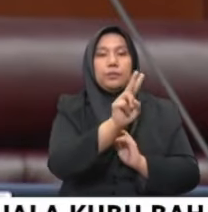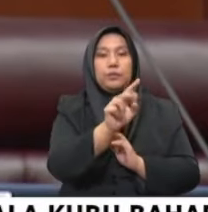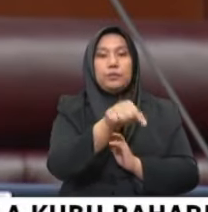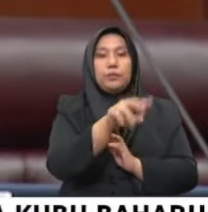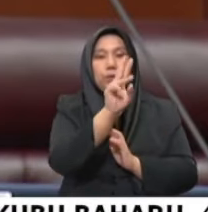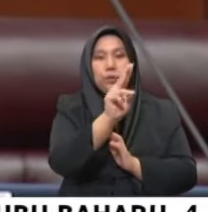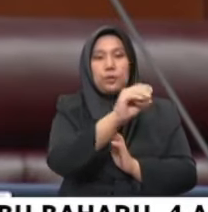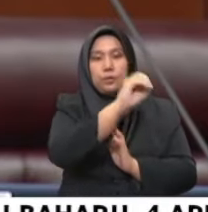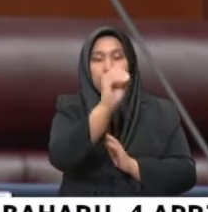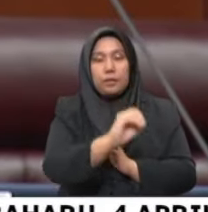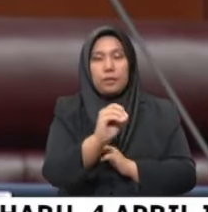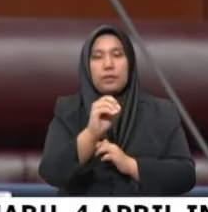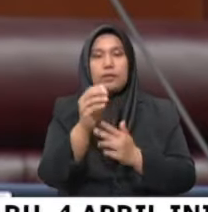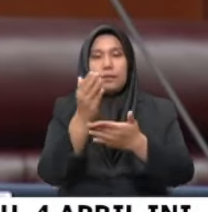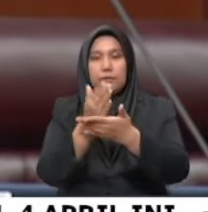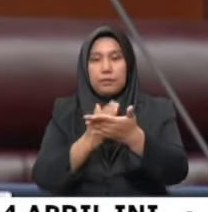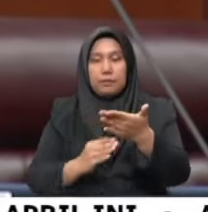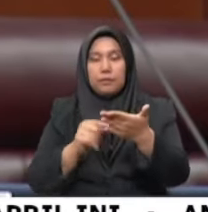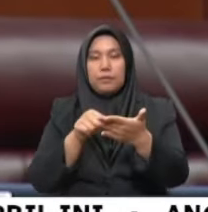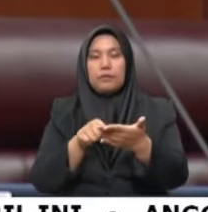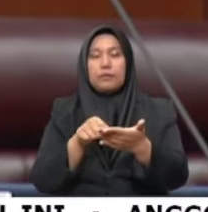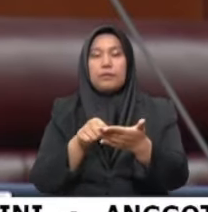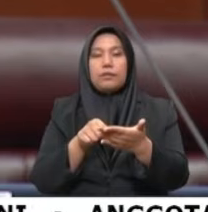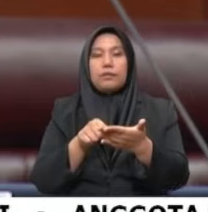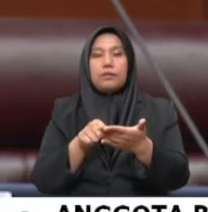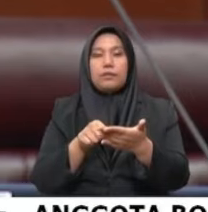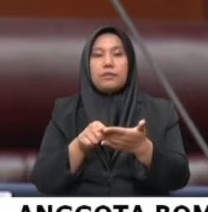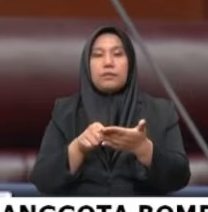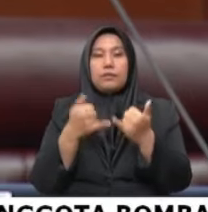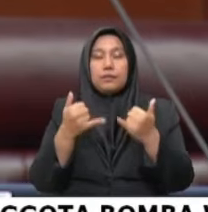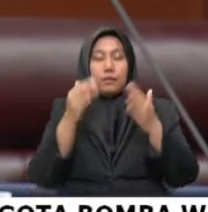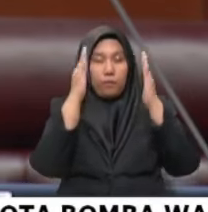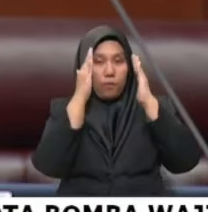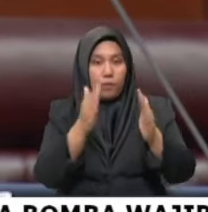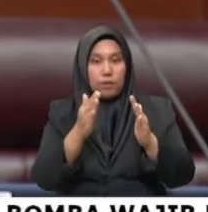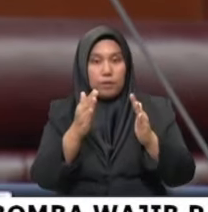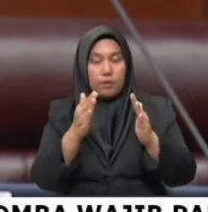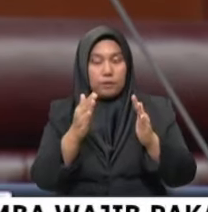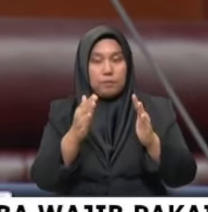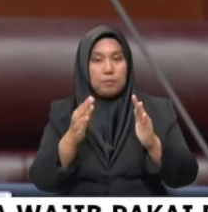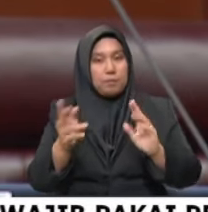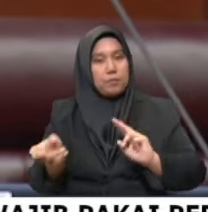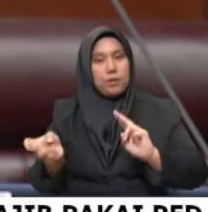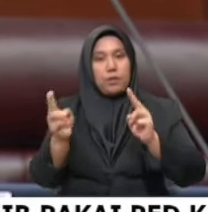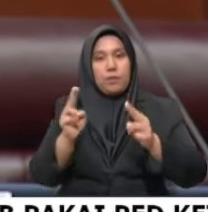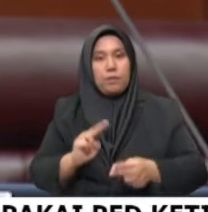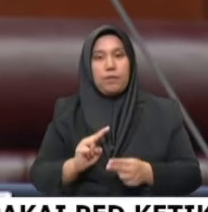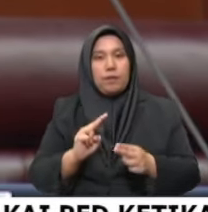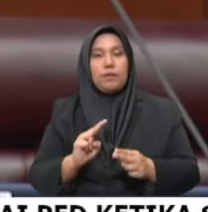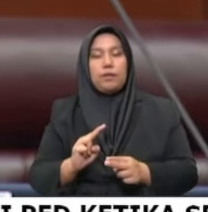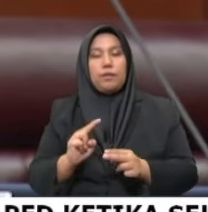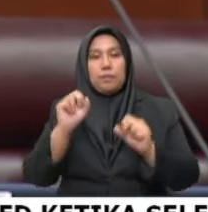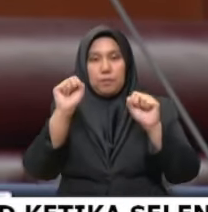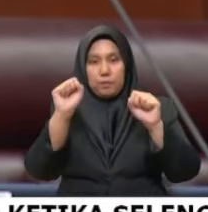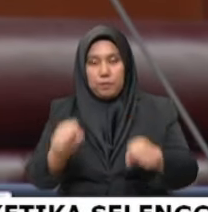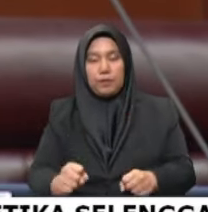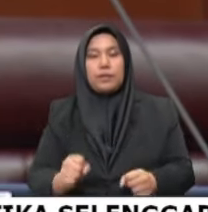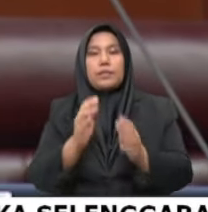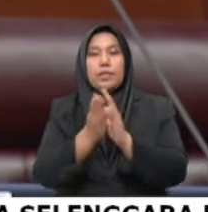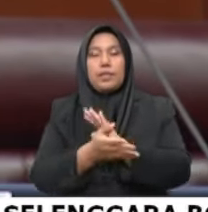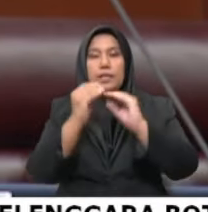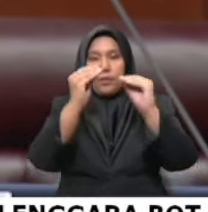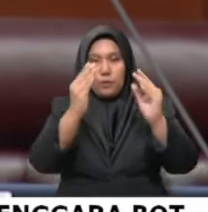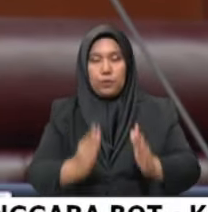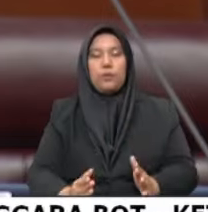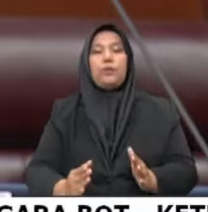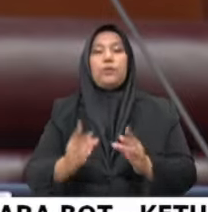22.7%. Peringkat pertengahan ini yang paling ramai Yang Berhormat, yang sedang kita berikan tumpuan untuk membuat anjakan bahawa mereka ini mesti menjadi guru jauhari digital, lebih